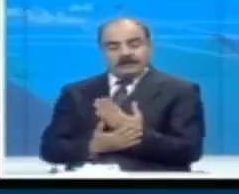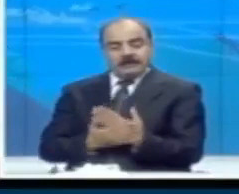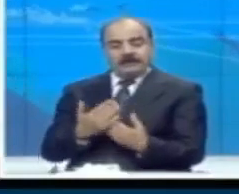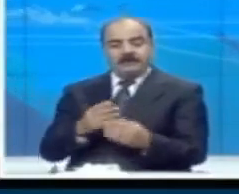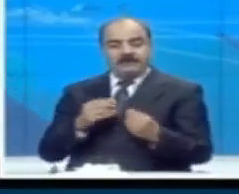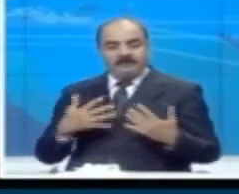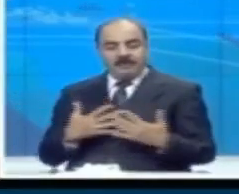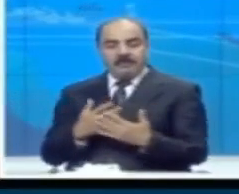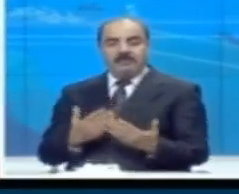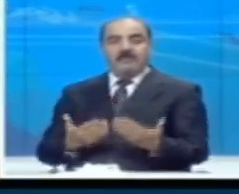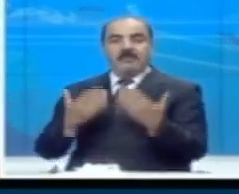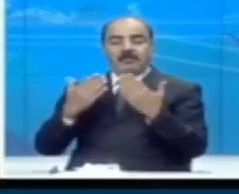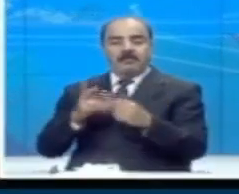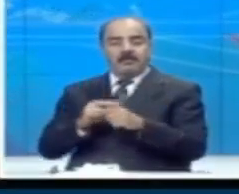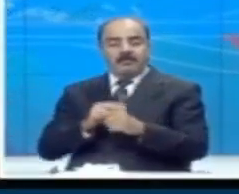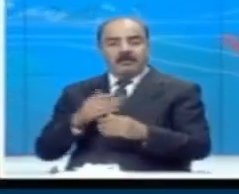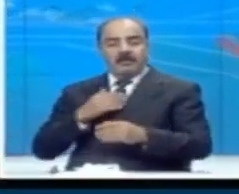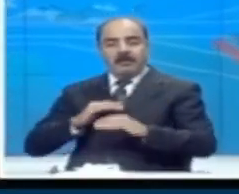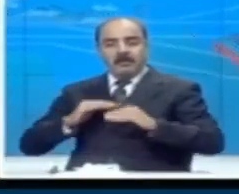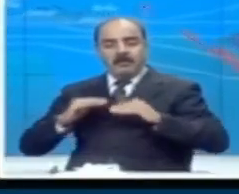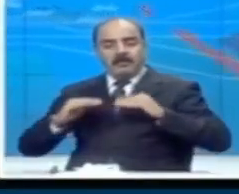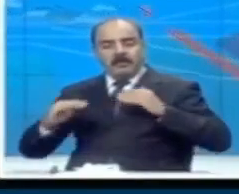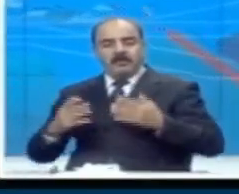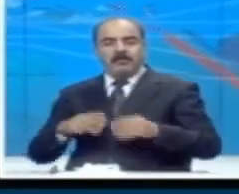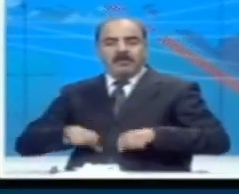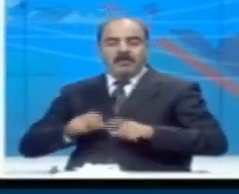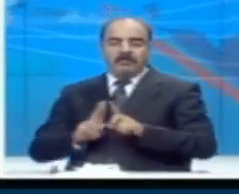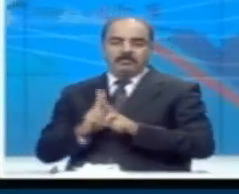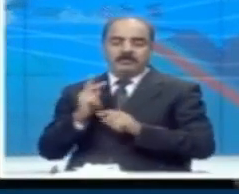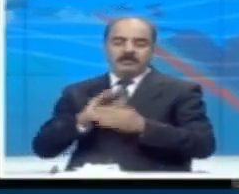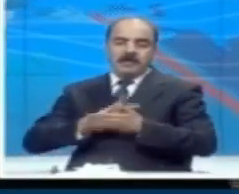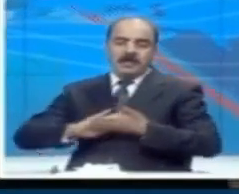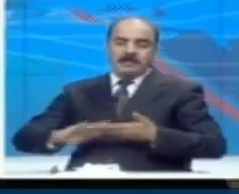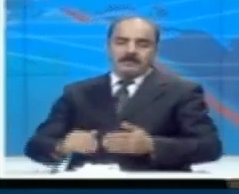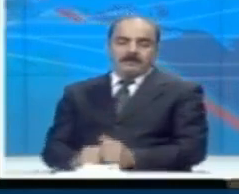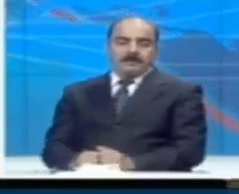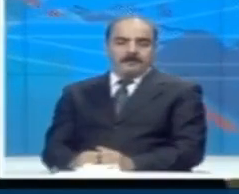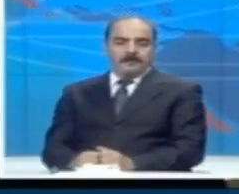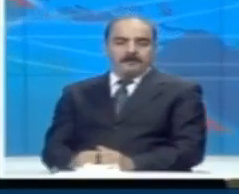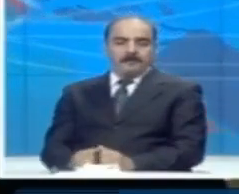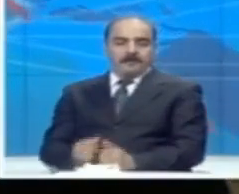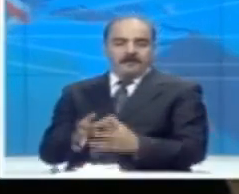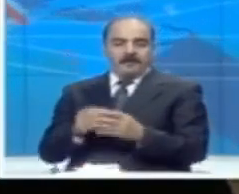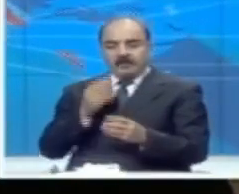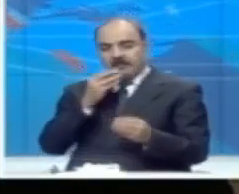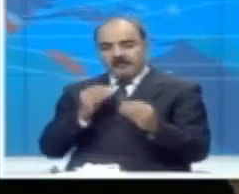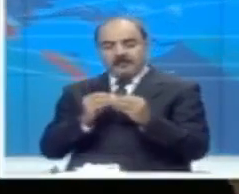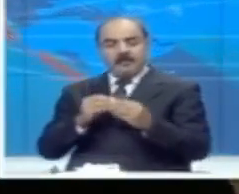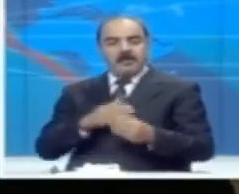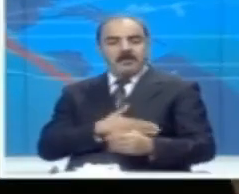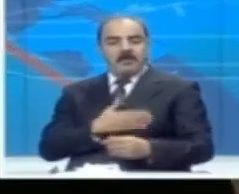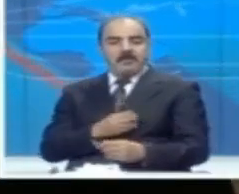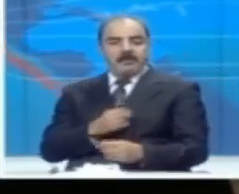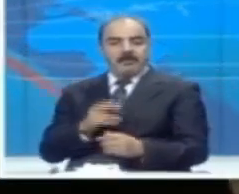جديد، دعينا المولى أن يعمه الأمن والرخاء والسلام. وسط أجواء من الألفة والدفء والمحبة